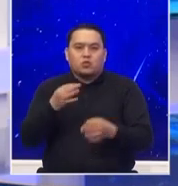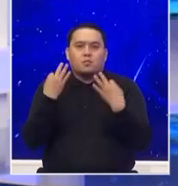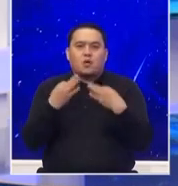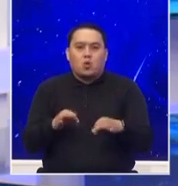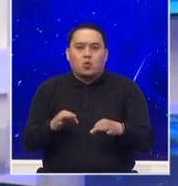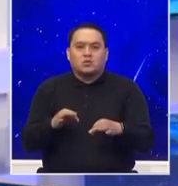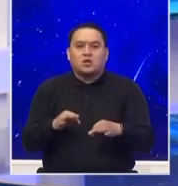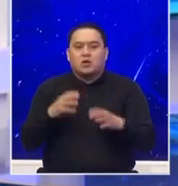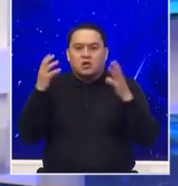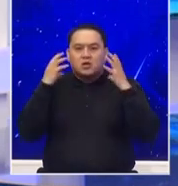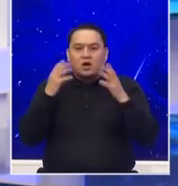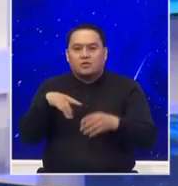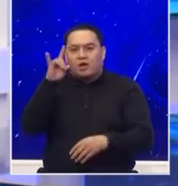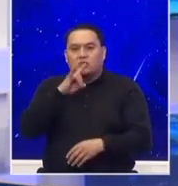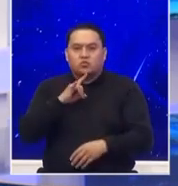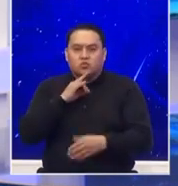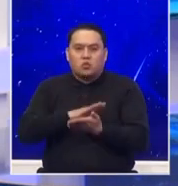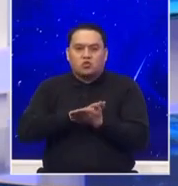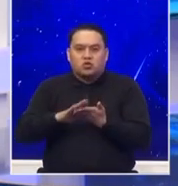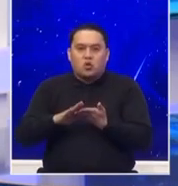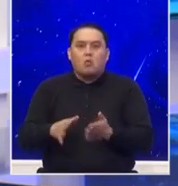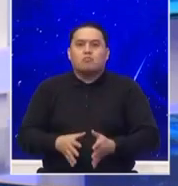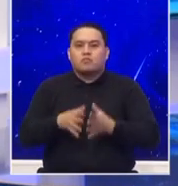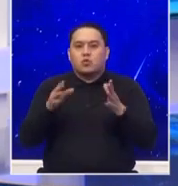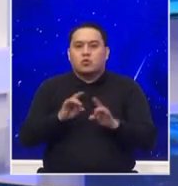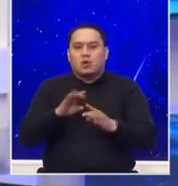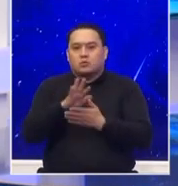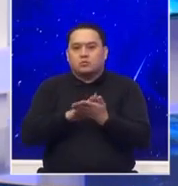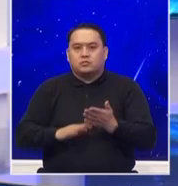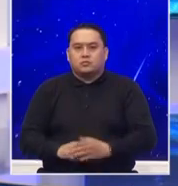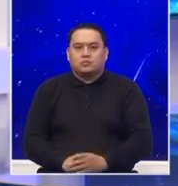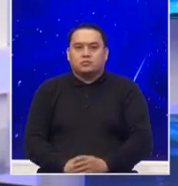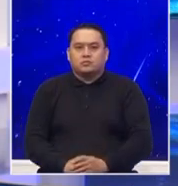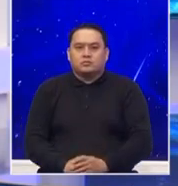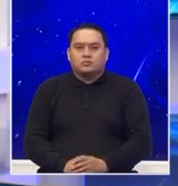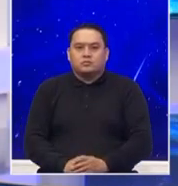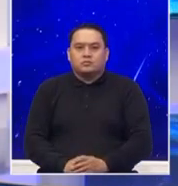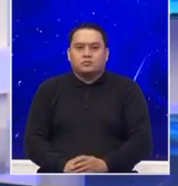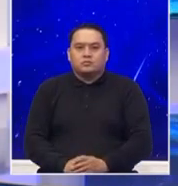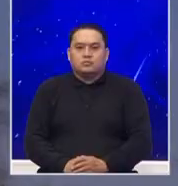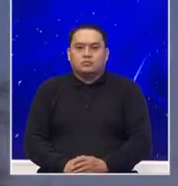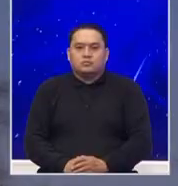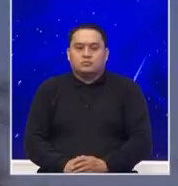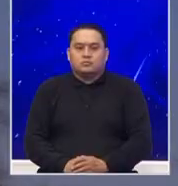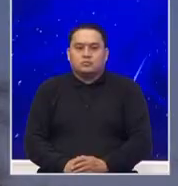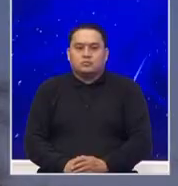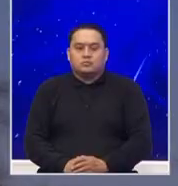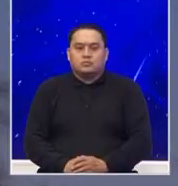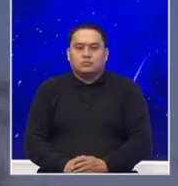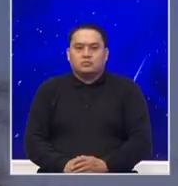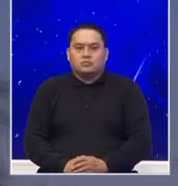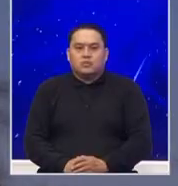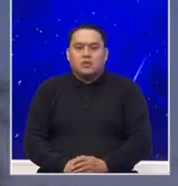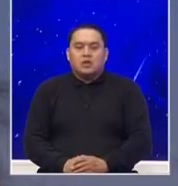позволит высвободить радиочастоты Казахстана. Впрочем, более подробно об этом расскажет наш корреспондент. Переход с